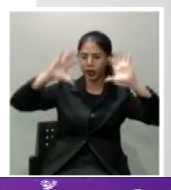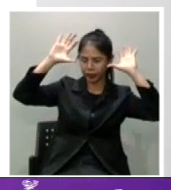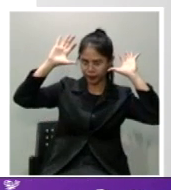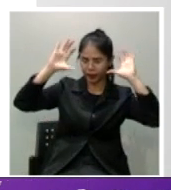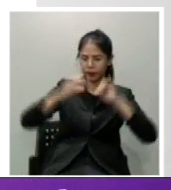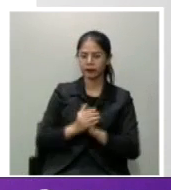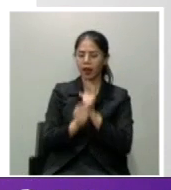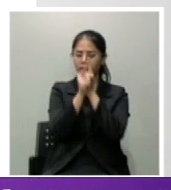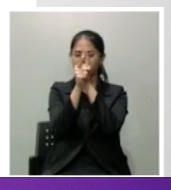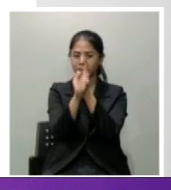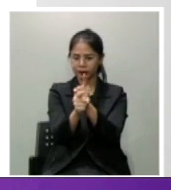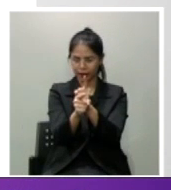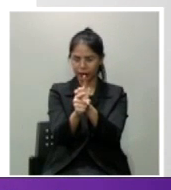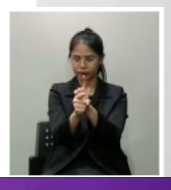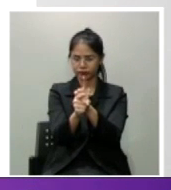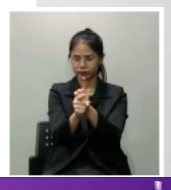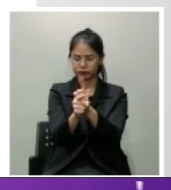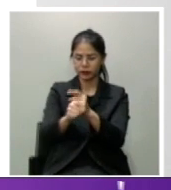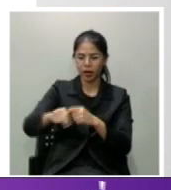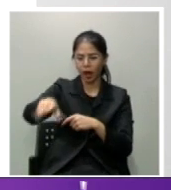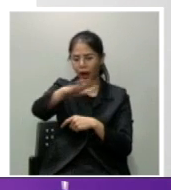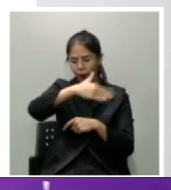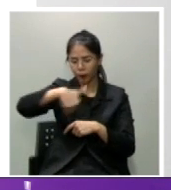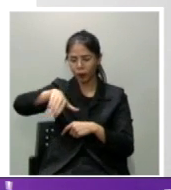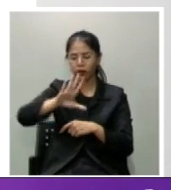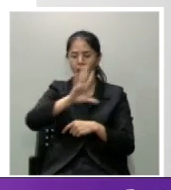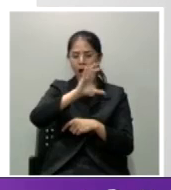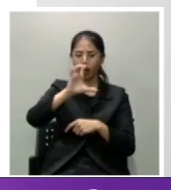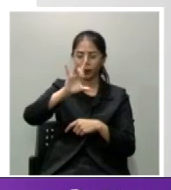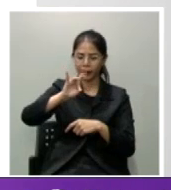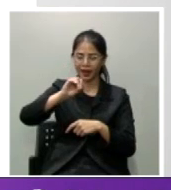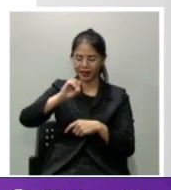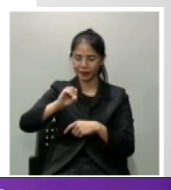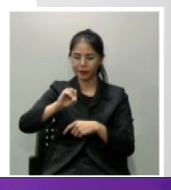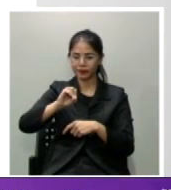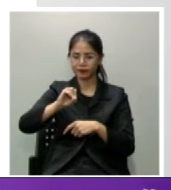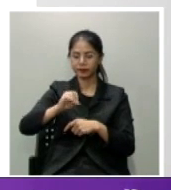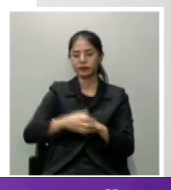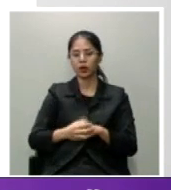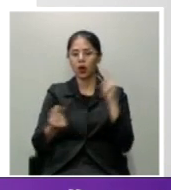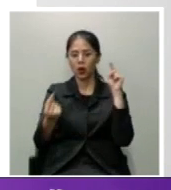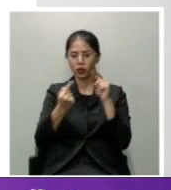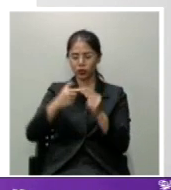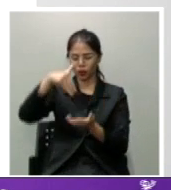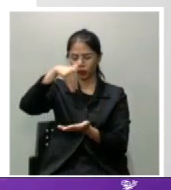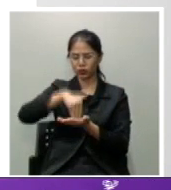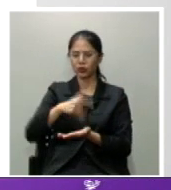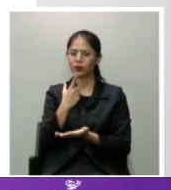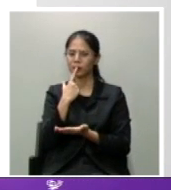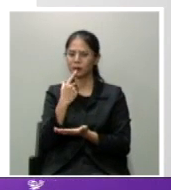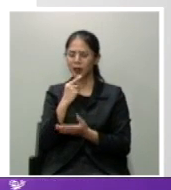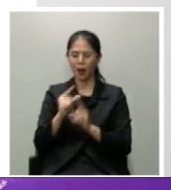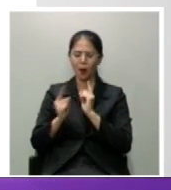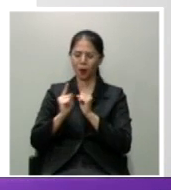ามแผนที่นี้คือโซน A เป็นที่ตั้งของศูนย์เศรษฐกิจผมจะไม่กราบเรียนเรื่องศูนย์เศรษฐกิจให้มันยาวนานพูดกันมาเยอะแ